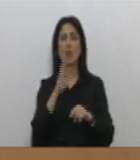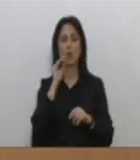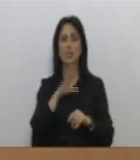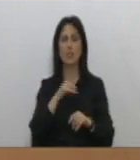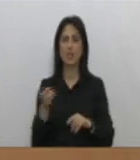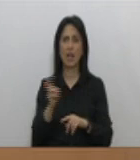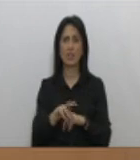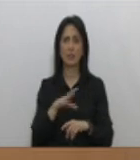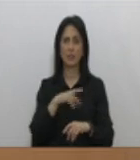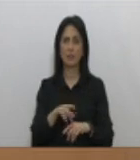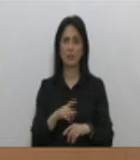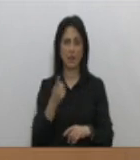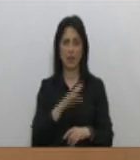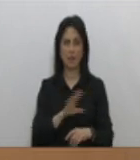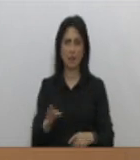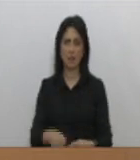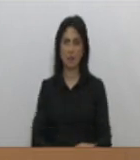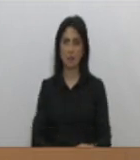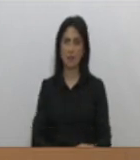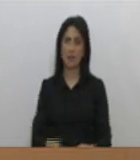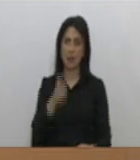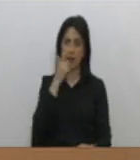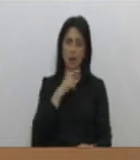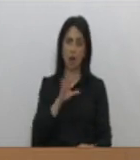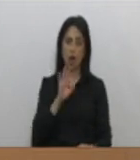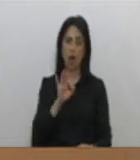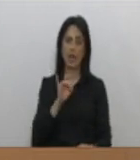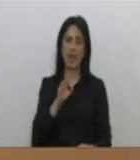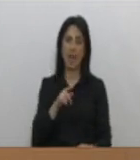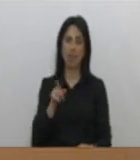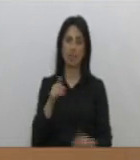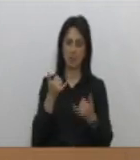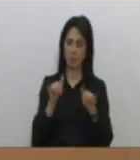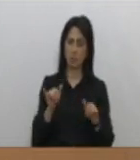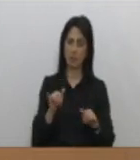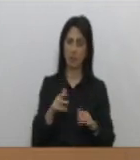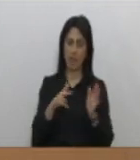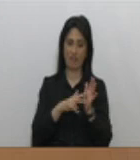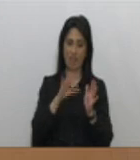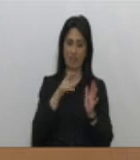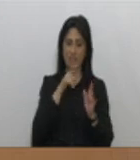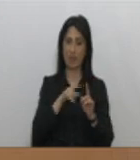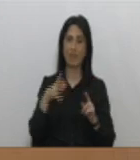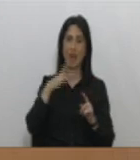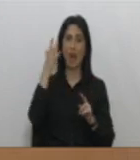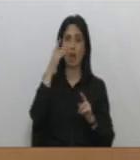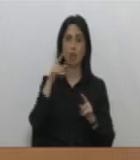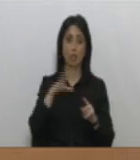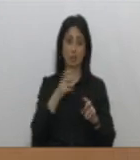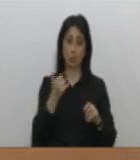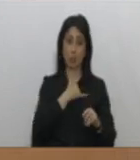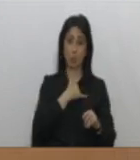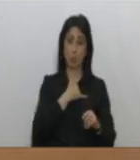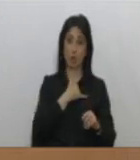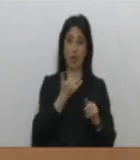რომ მოსულები იყვნენ არც ერთს ბატონი კახაოქრიაშვილის განკვირვებია 8 წლის განმავლობაში ქართულ ოცნებაში იყო და